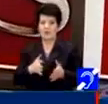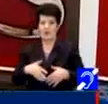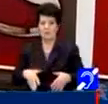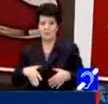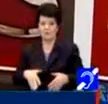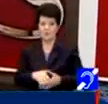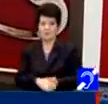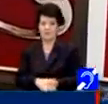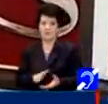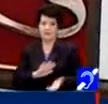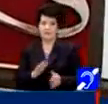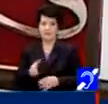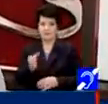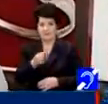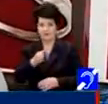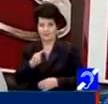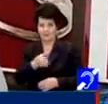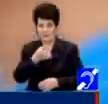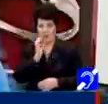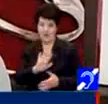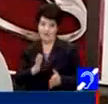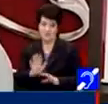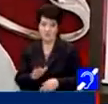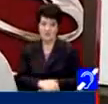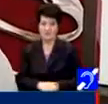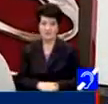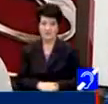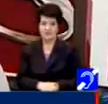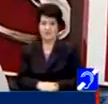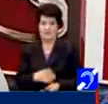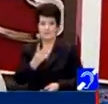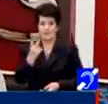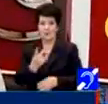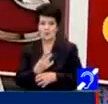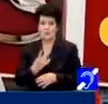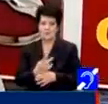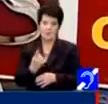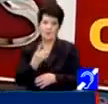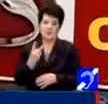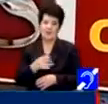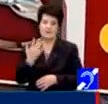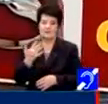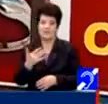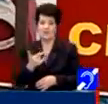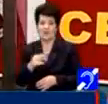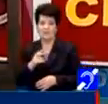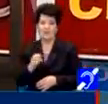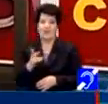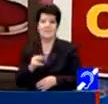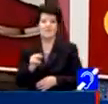alcool? Așa. Cât de des? Este o iaci, o zgăvare. O dată în două săptămâni, acolo, cu 50 de grame. De